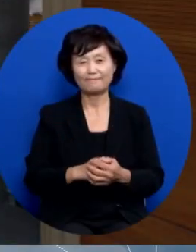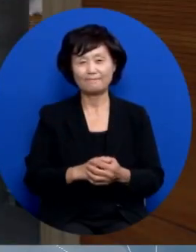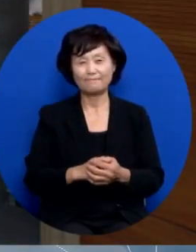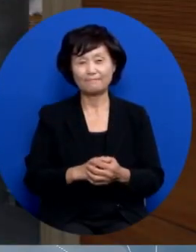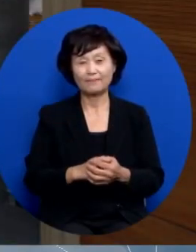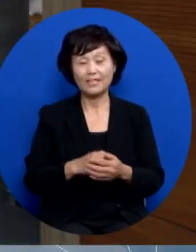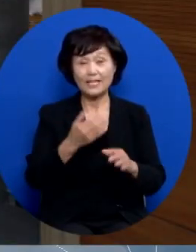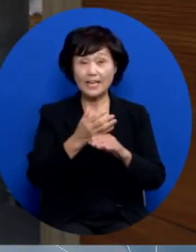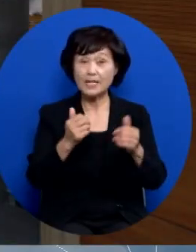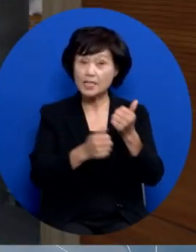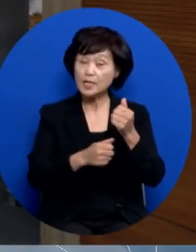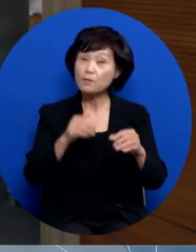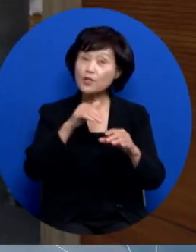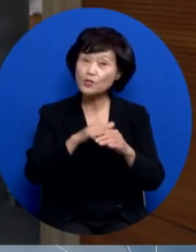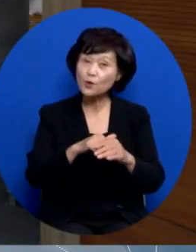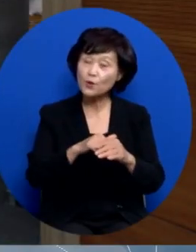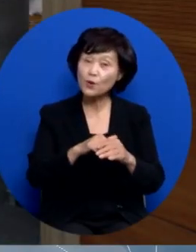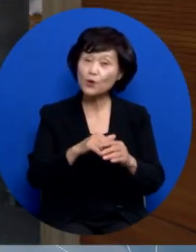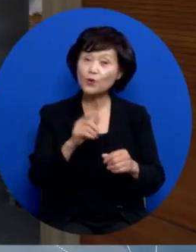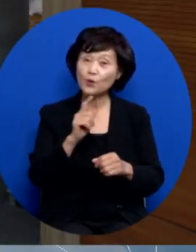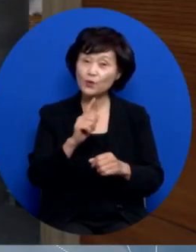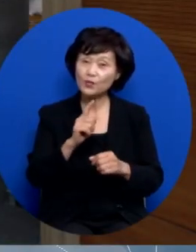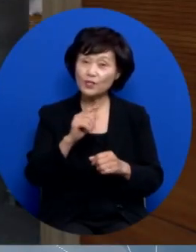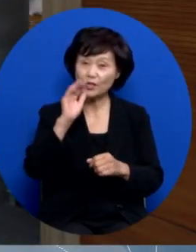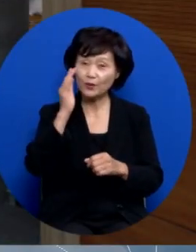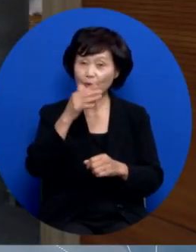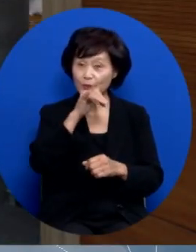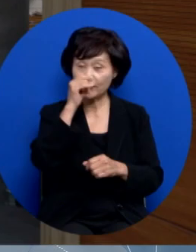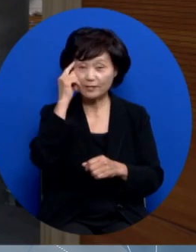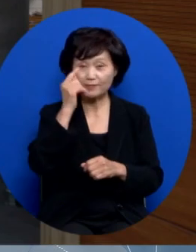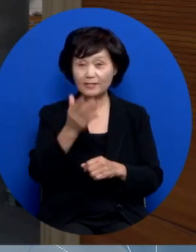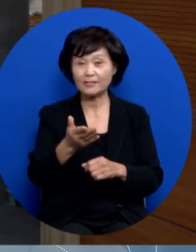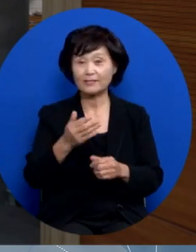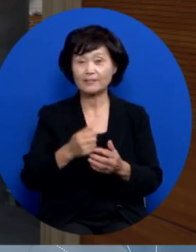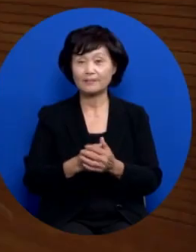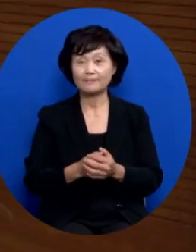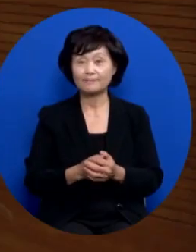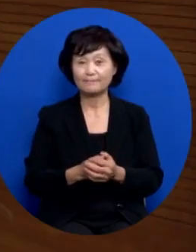네, 다른 임원 선거는 어떻게 결론 났습니까?